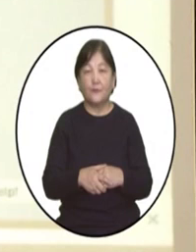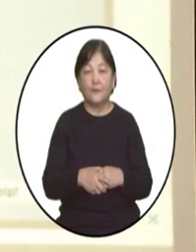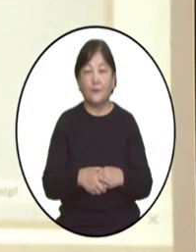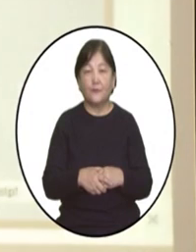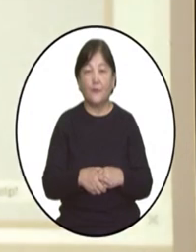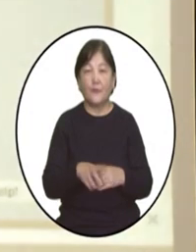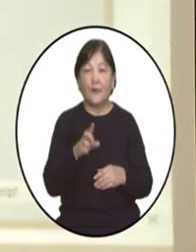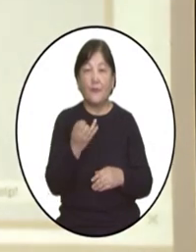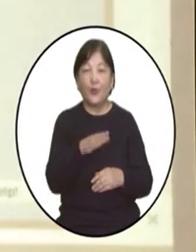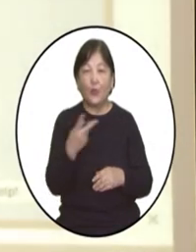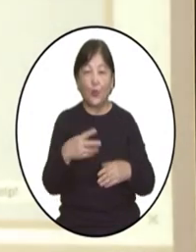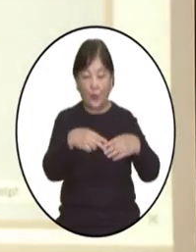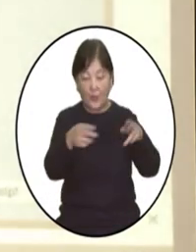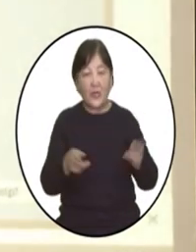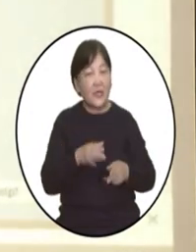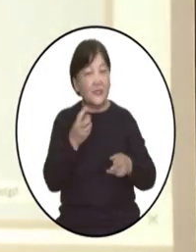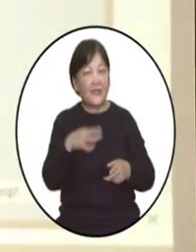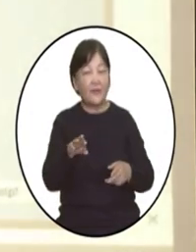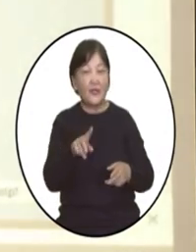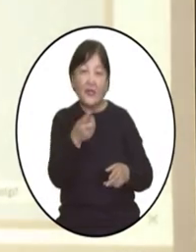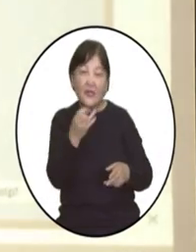энэ битүү саунд хий шахий.